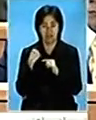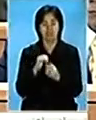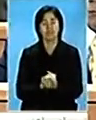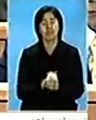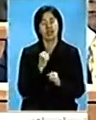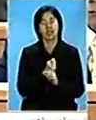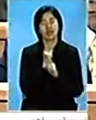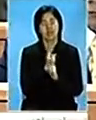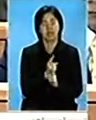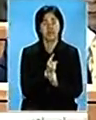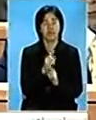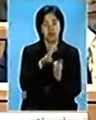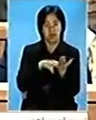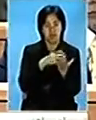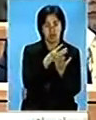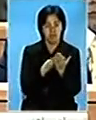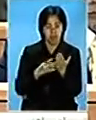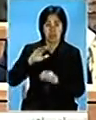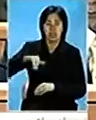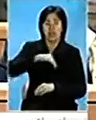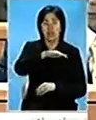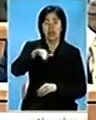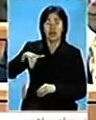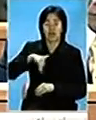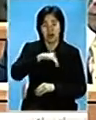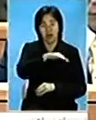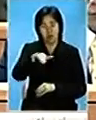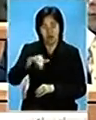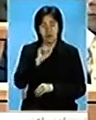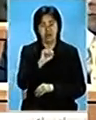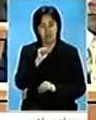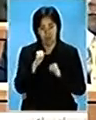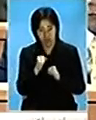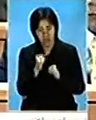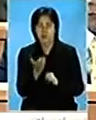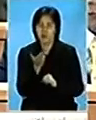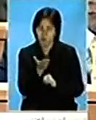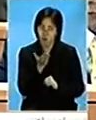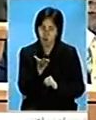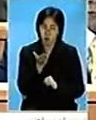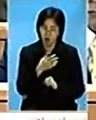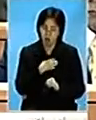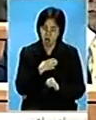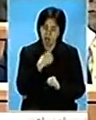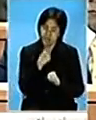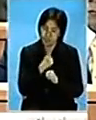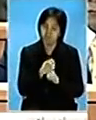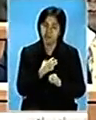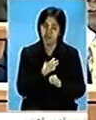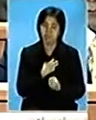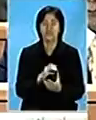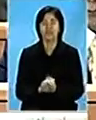ปตามเจตนารมณ์ที่พวกเราทั้งหลายในสภาแห่งนี้ได้พยายามเรียกร้องหา80